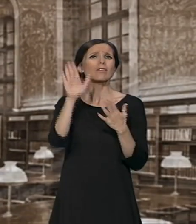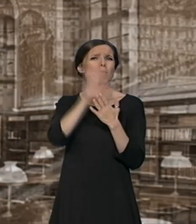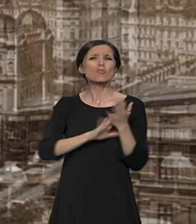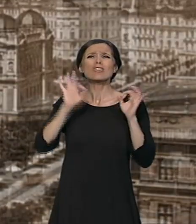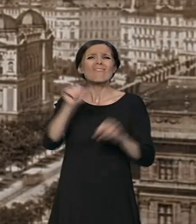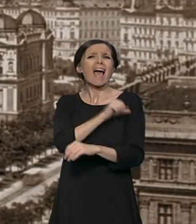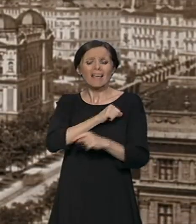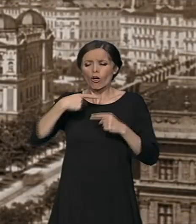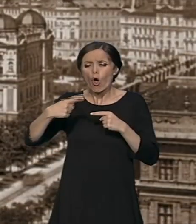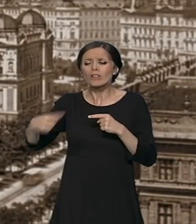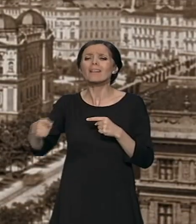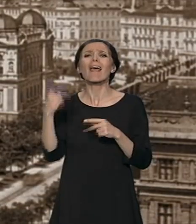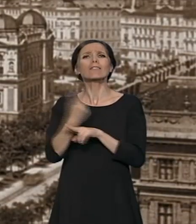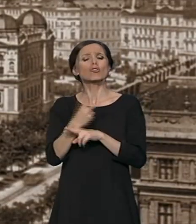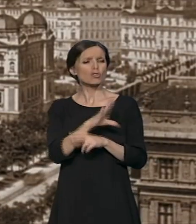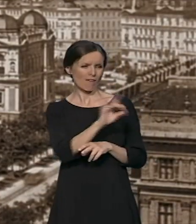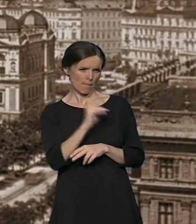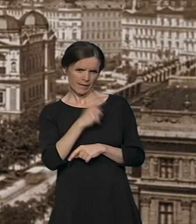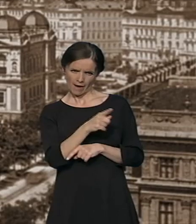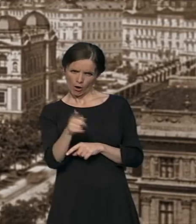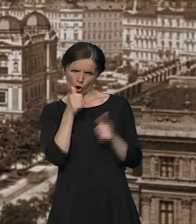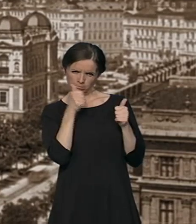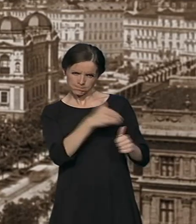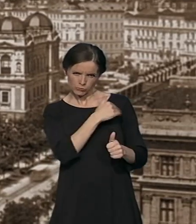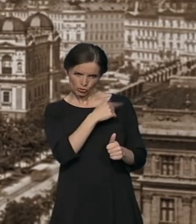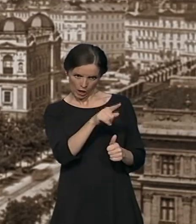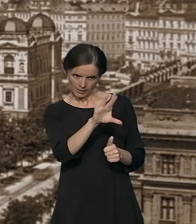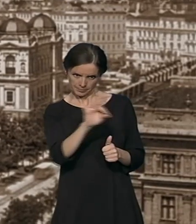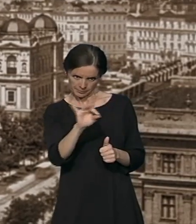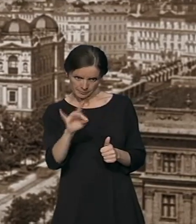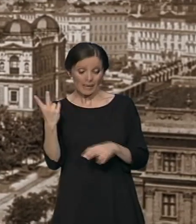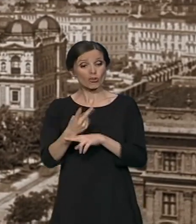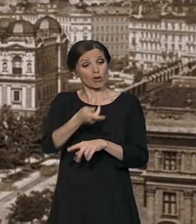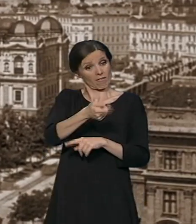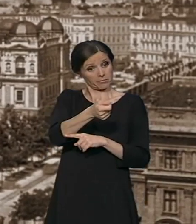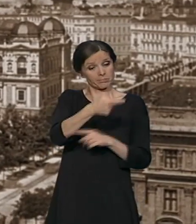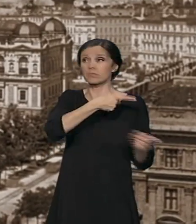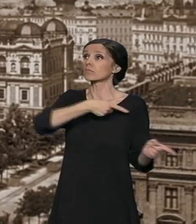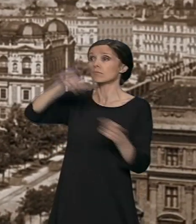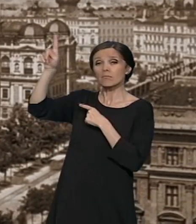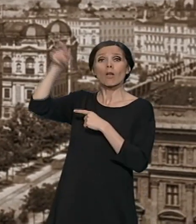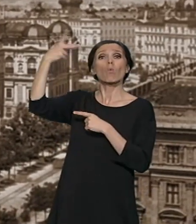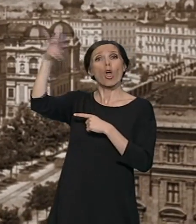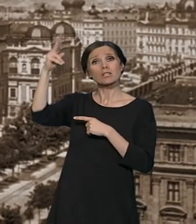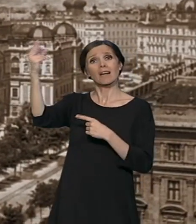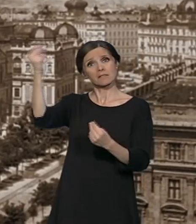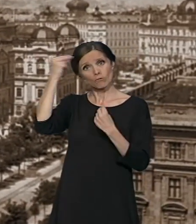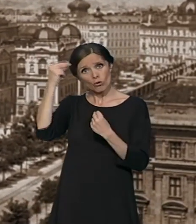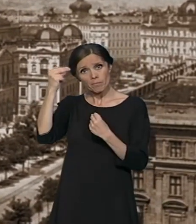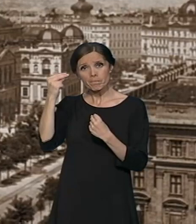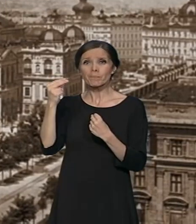broj stipendista koji se šalju na strane univerzitete. Većina stipendista je slata